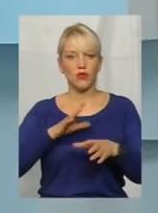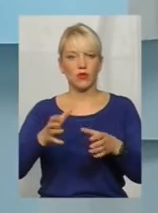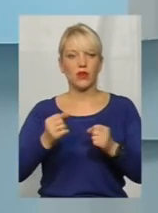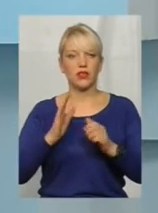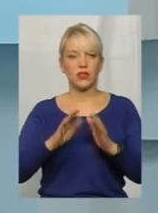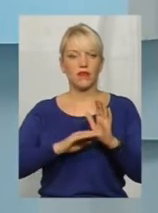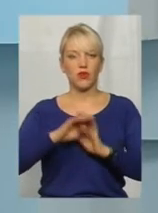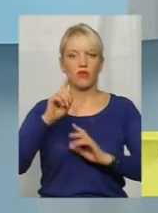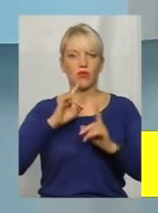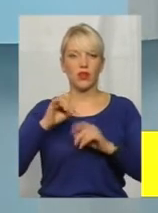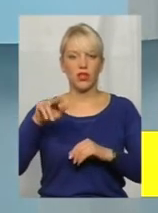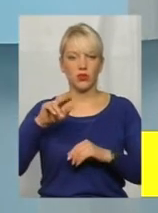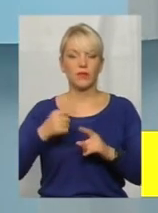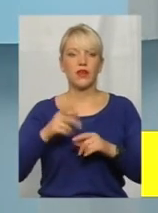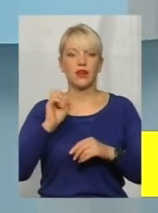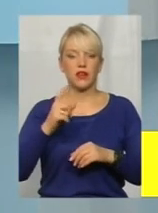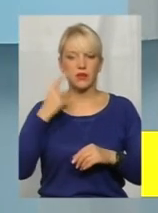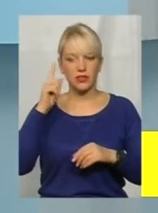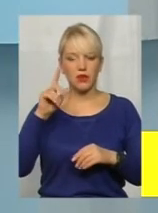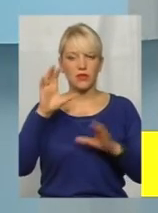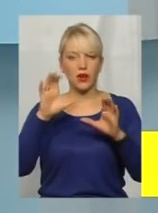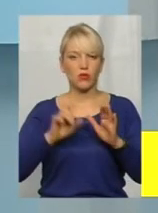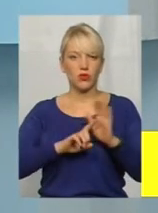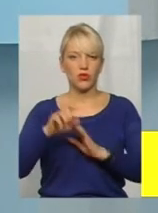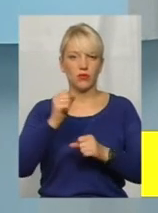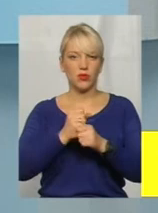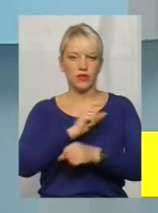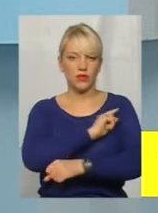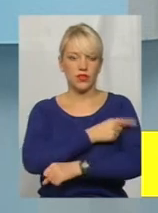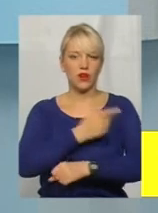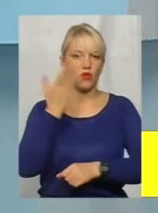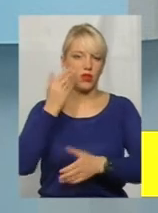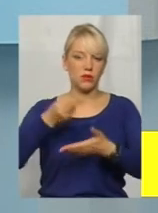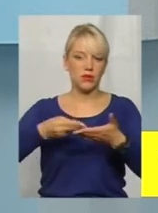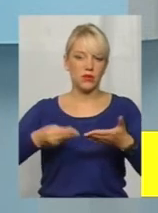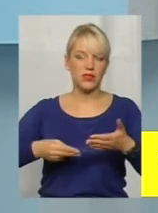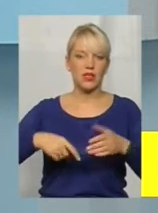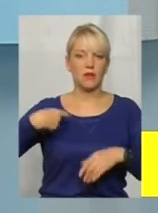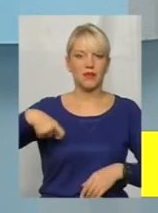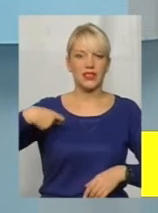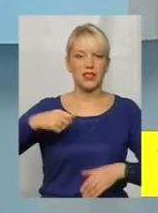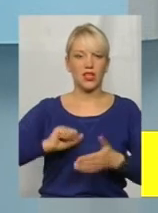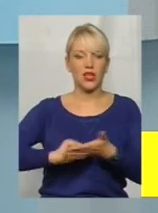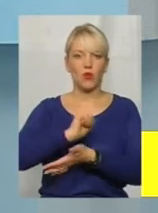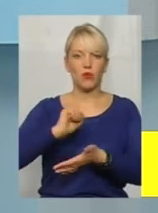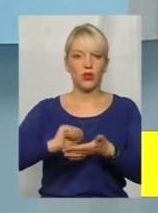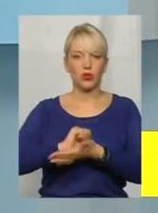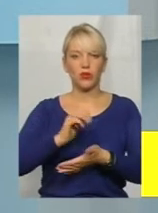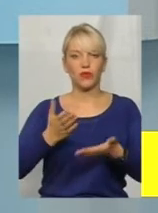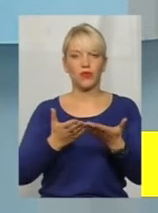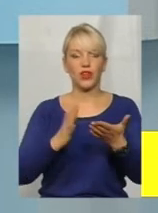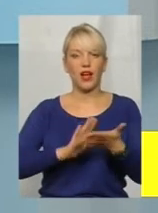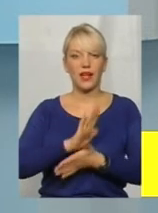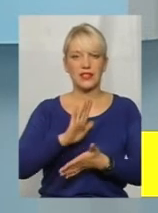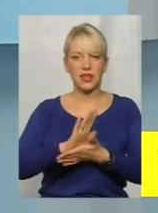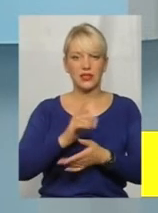Верховною Радою. Як ми знаємо, закон набирає чинності тоді, коли він підписаний президентом і опублікований в визначеному порядку. На